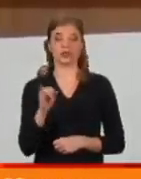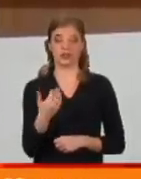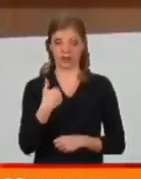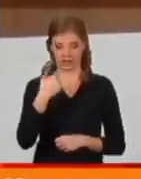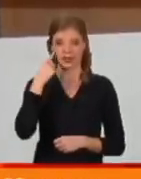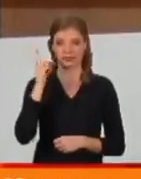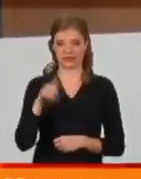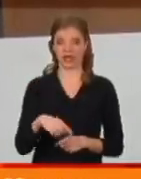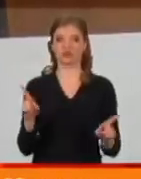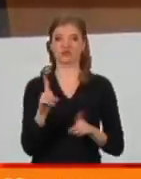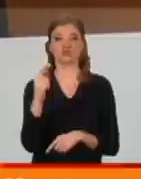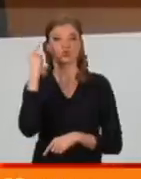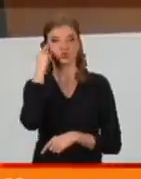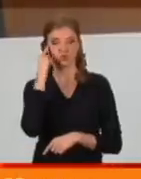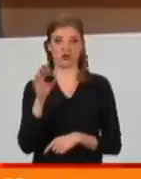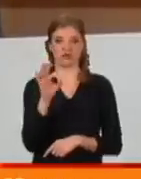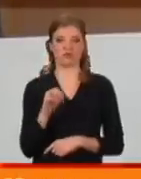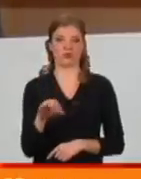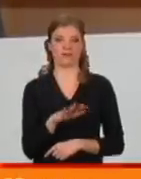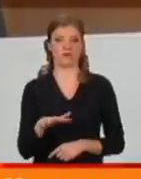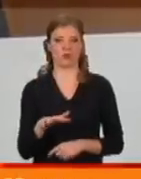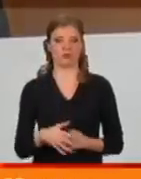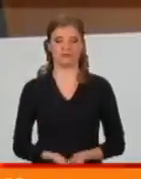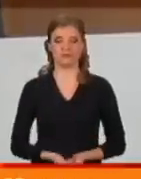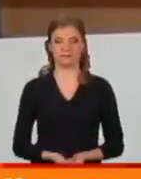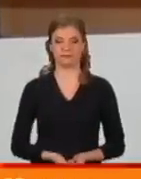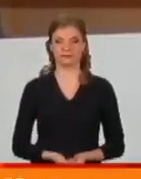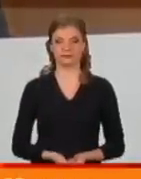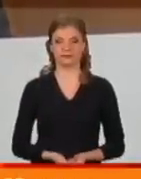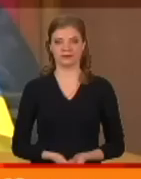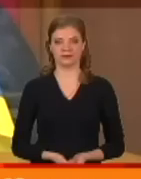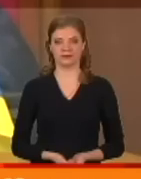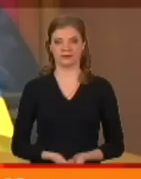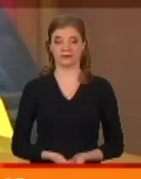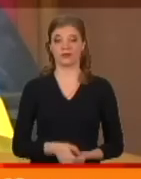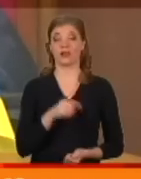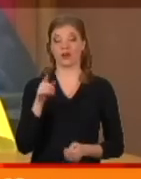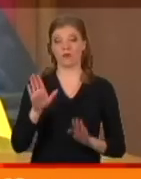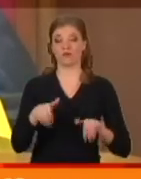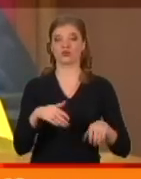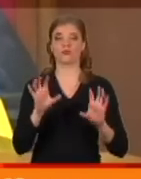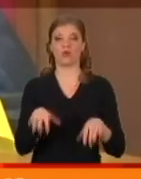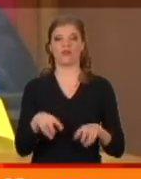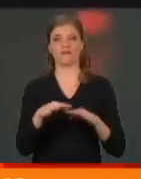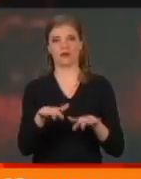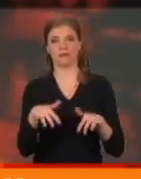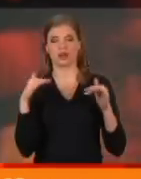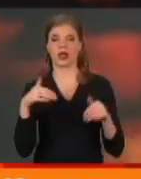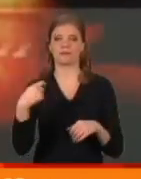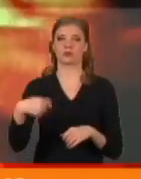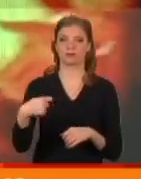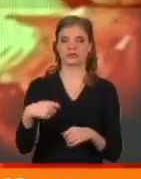знатиму, що думаєш про Європу. За ним голова парламенту, прем'єри і